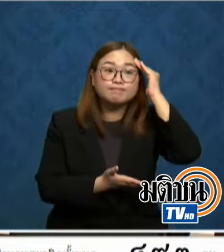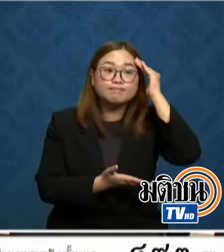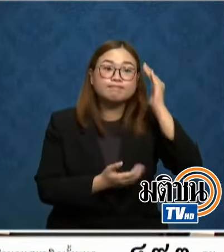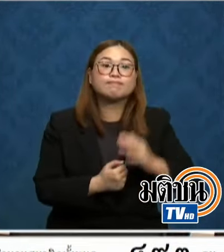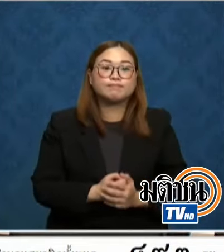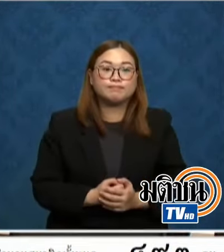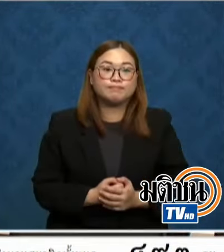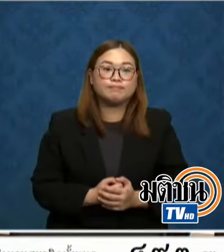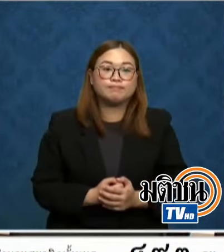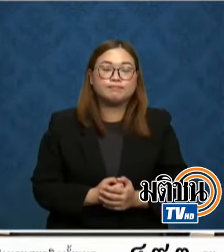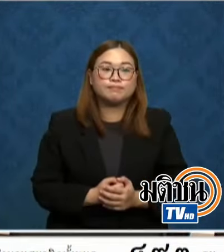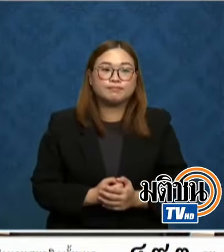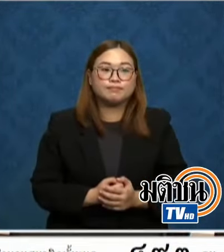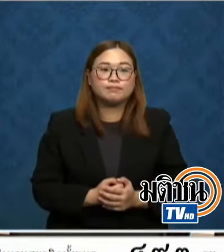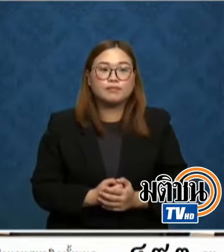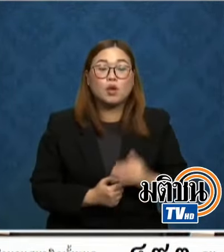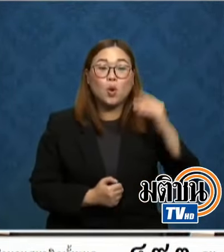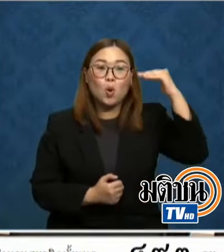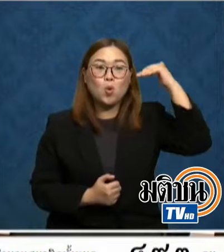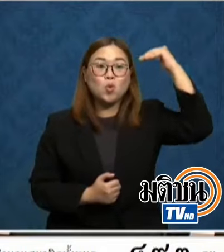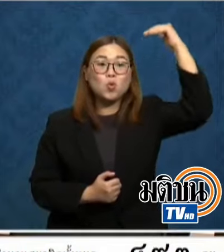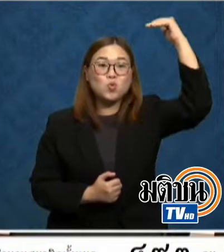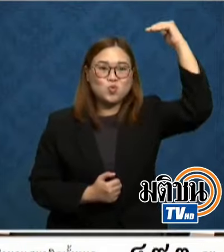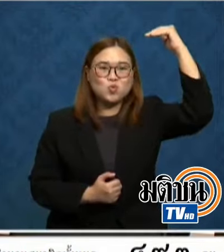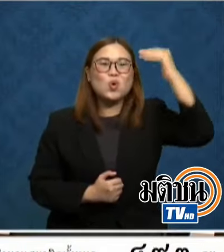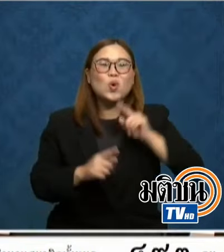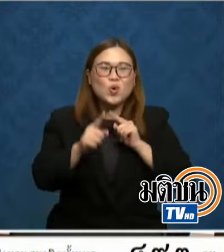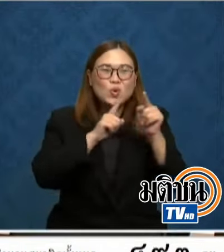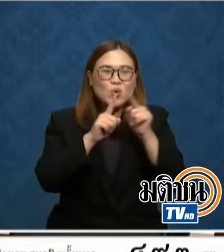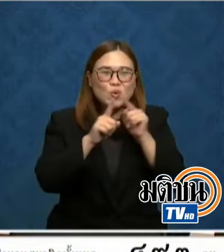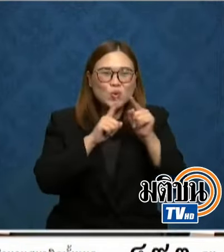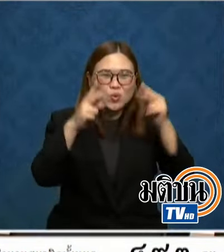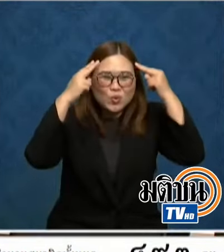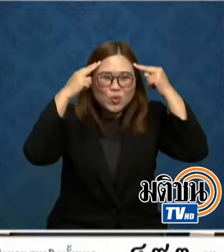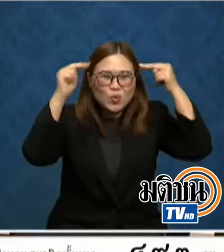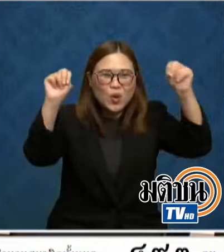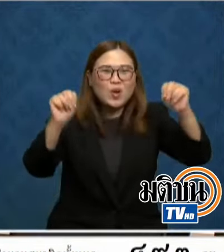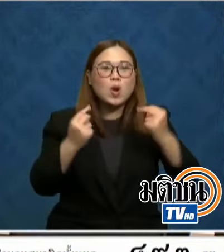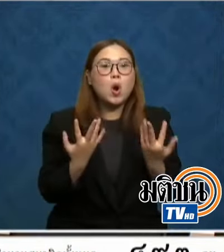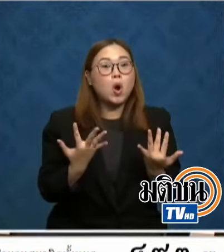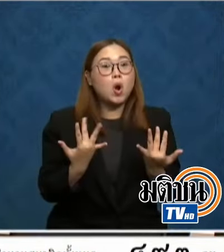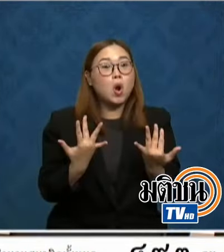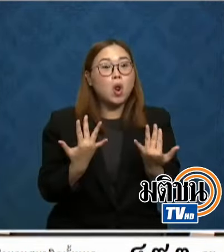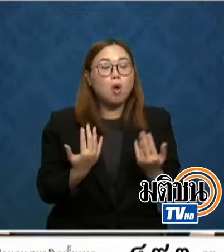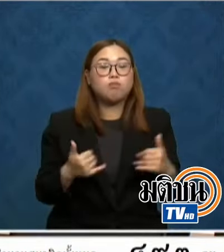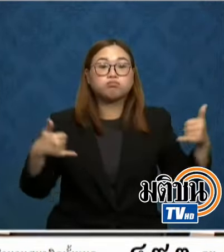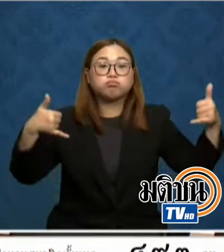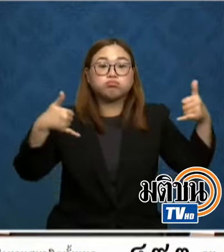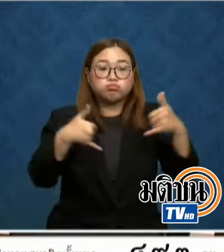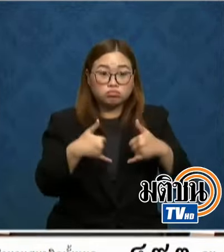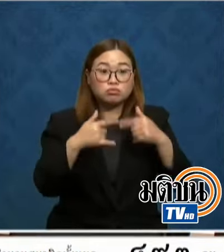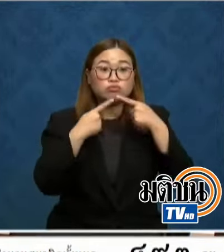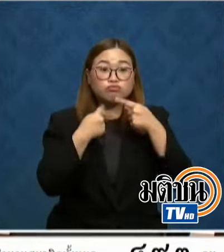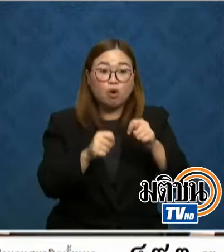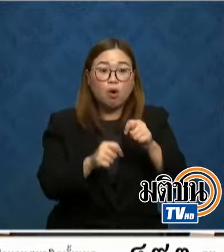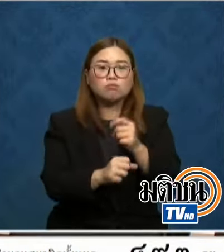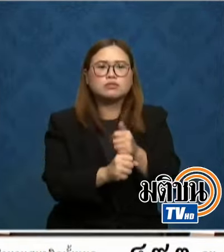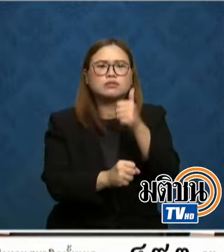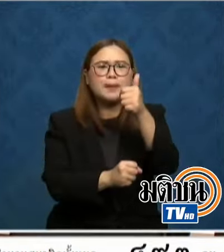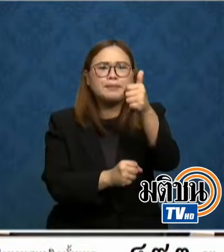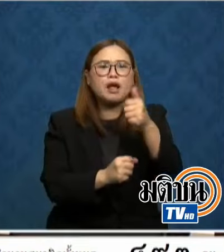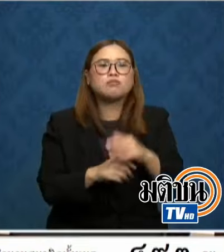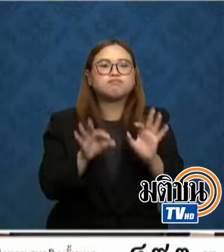ครม.ในยุคของท่านเศรษฐาก็เคยมีมติครม.ให้รัฐมนตรีสแตนบายตอบกระทู้และให้เกียรติสภาเป็นลายลักษณ์อักษ